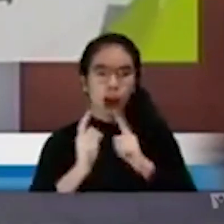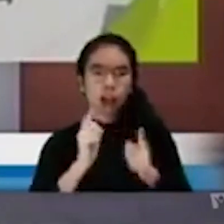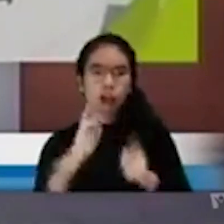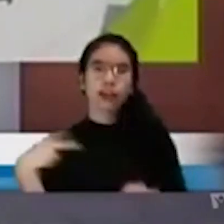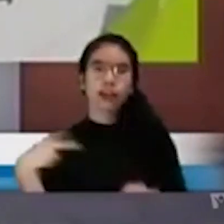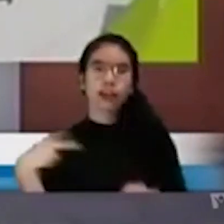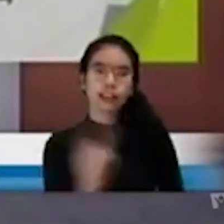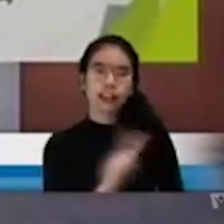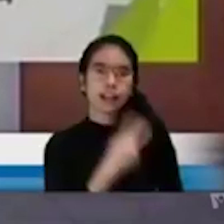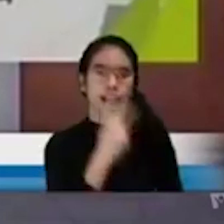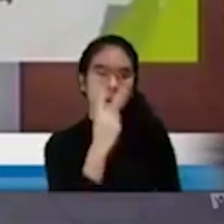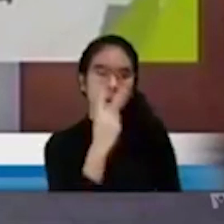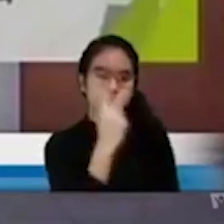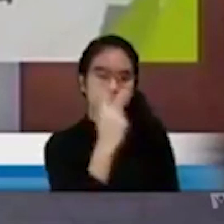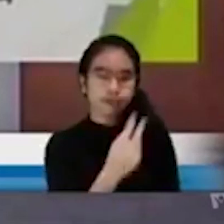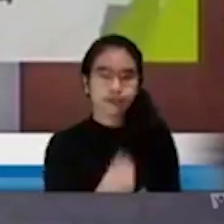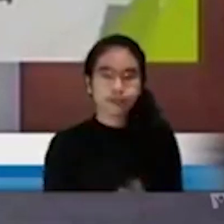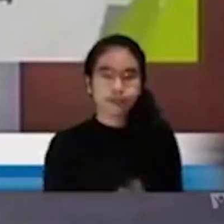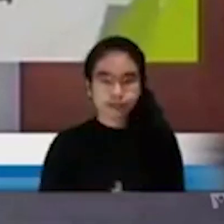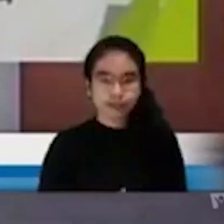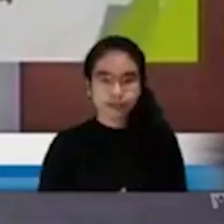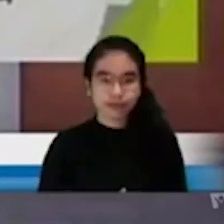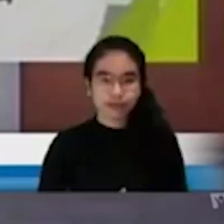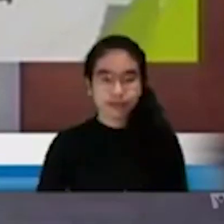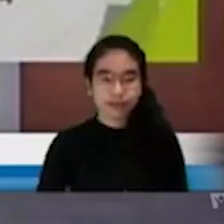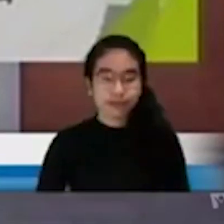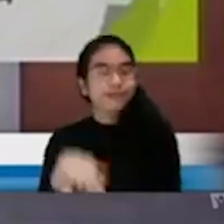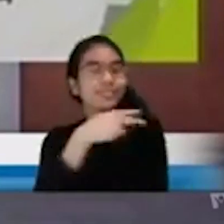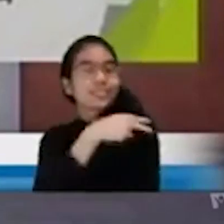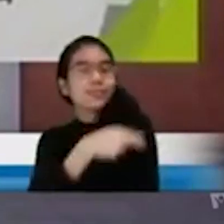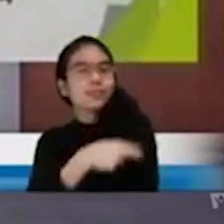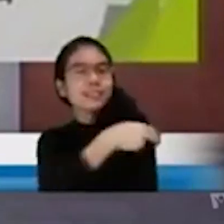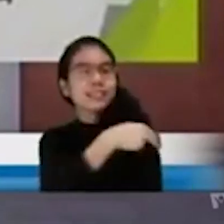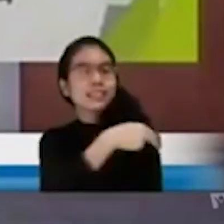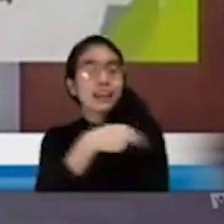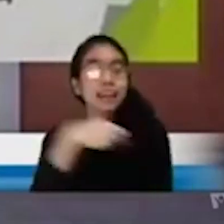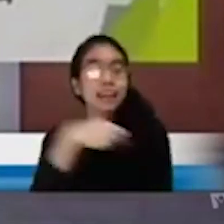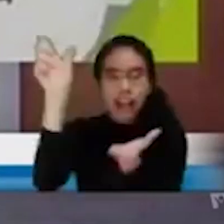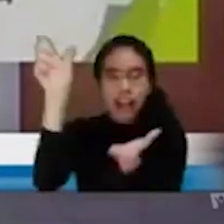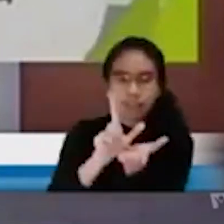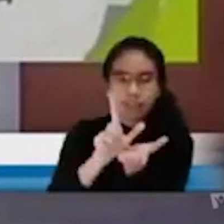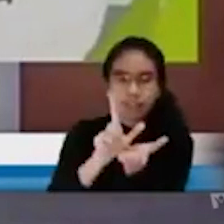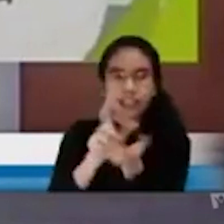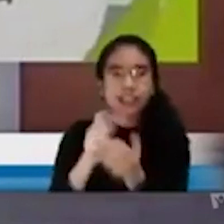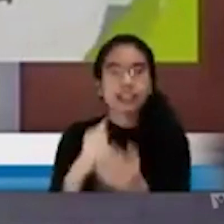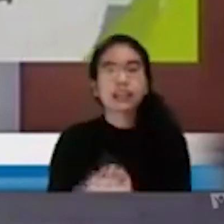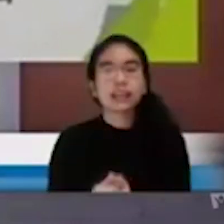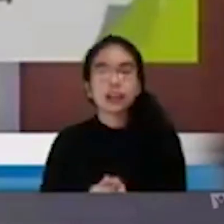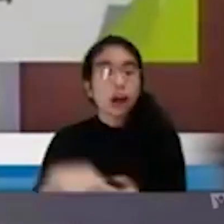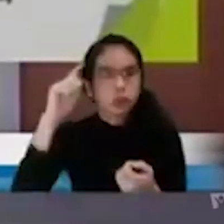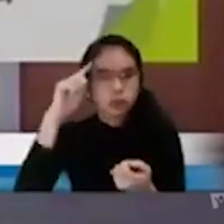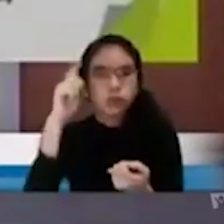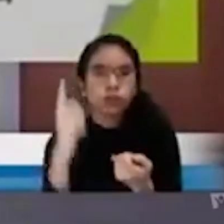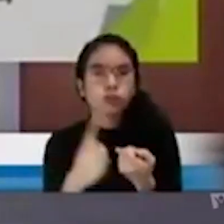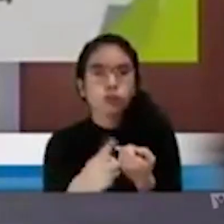Rumah Sakit Advent Bandung, di sana tertera visi, misi, tujuan, dan falsafah serta